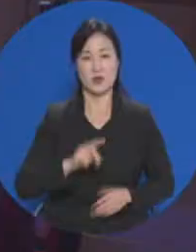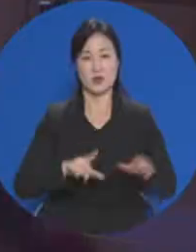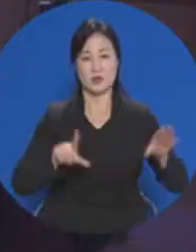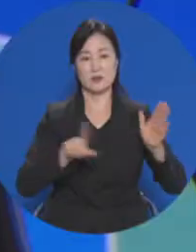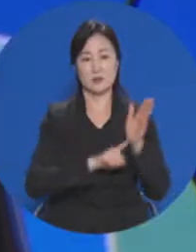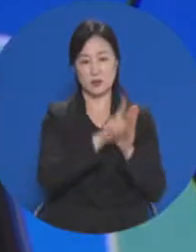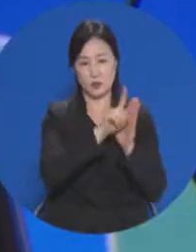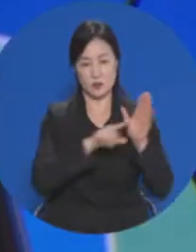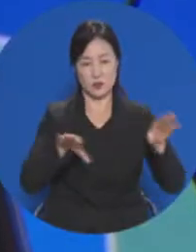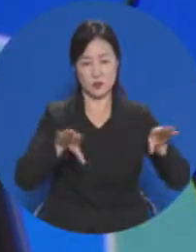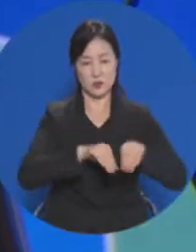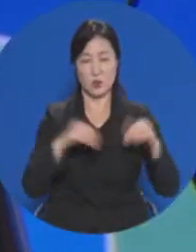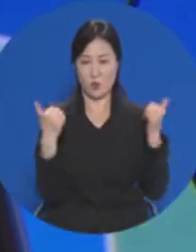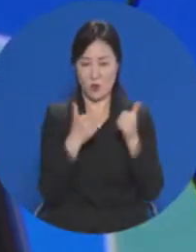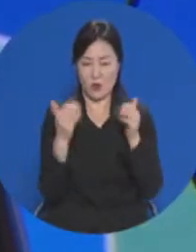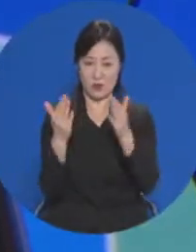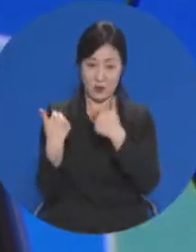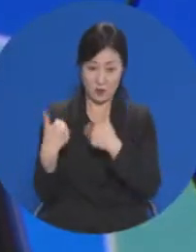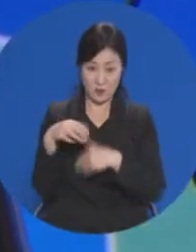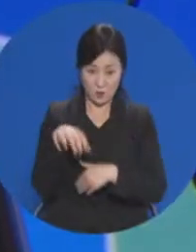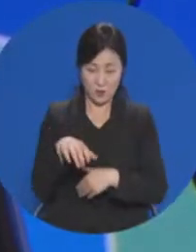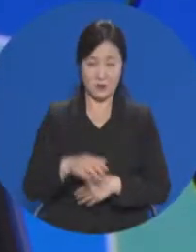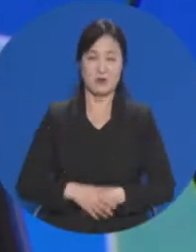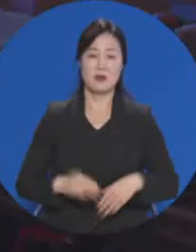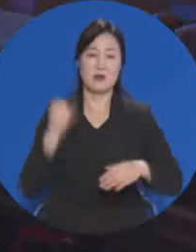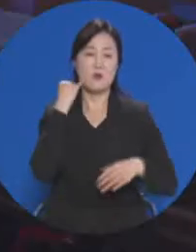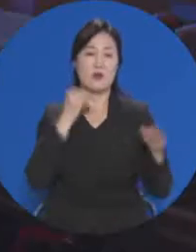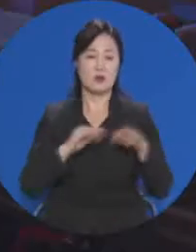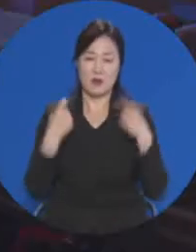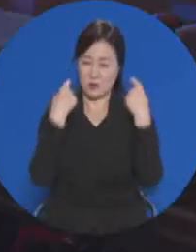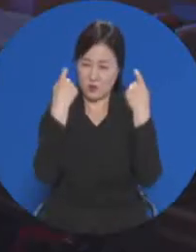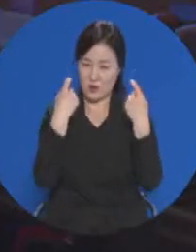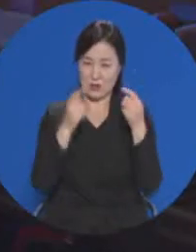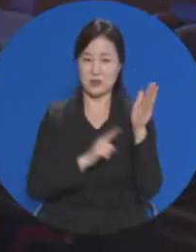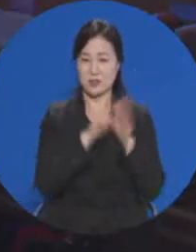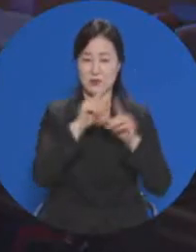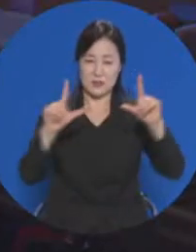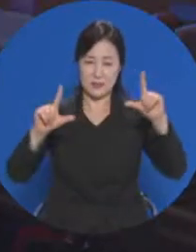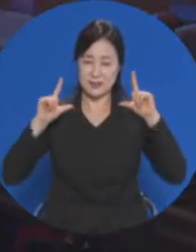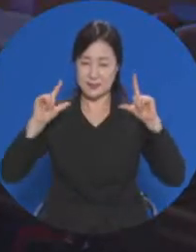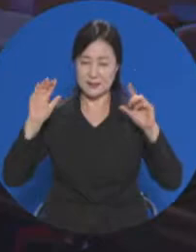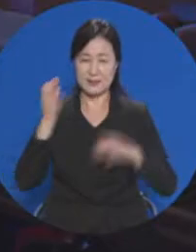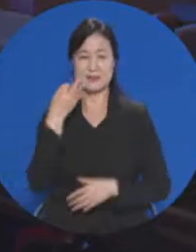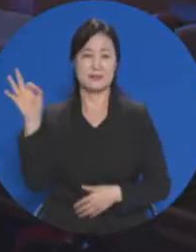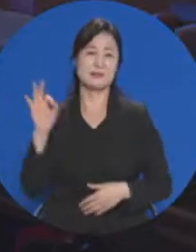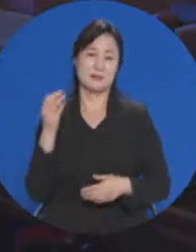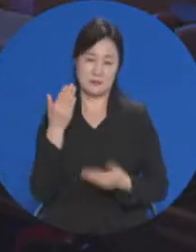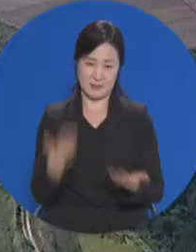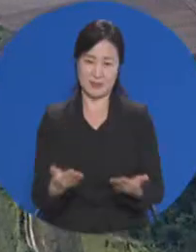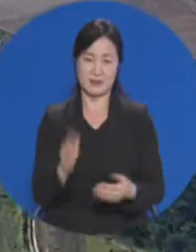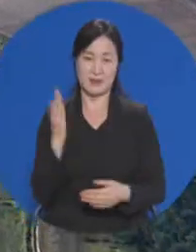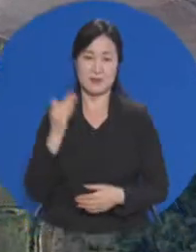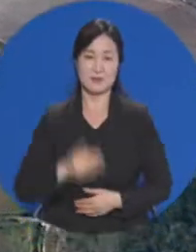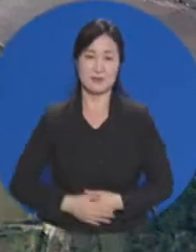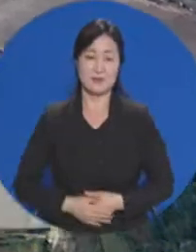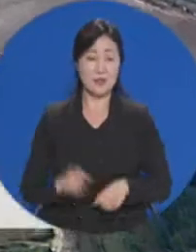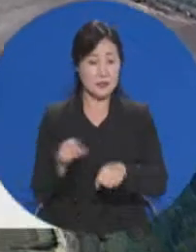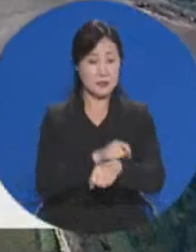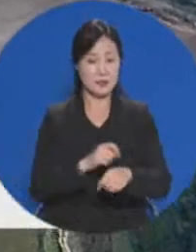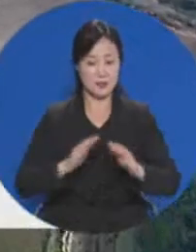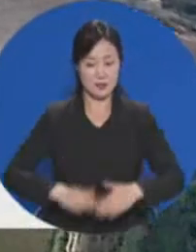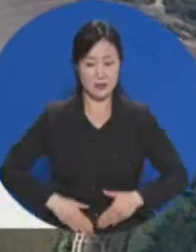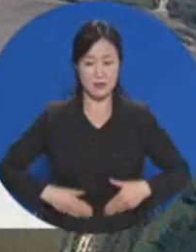기후변화협약 개최지가 된다는 건 곧 해양환경, 기후 이슈의 상징 지역으로 인정받는다는 뜻도 됩니다. 특히